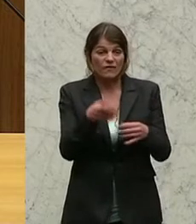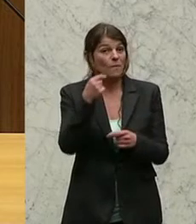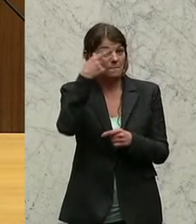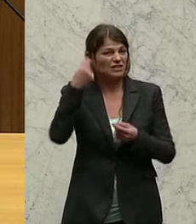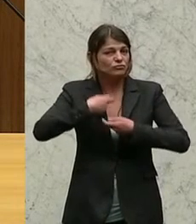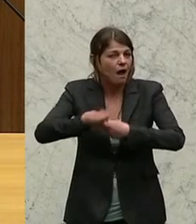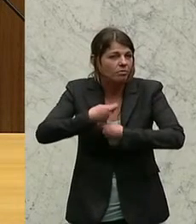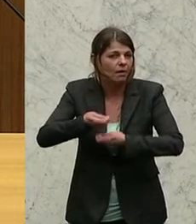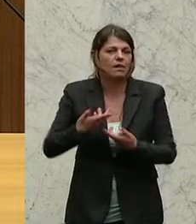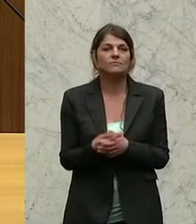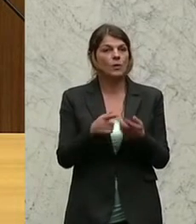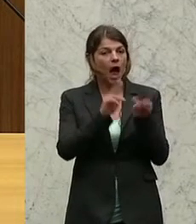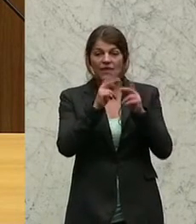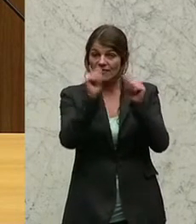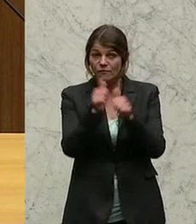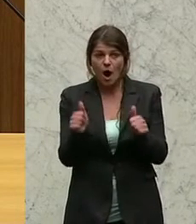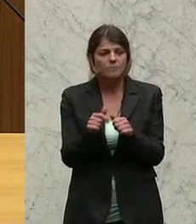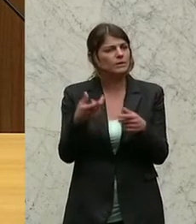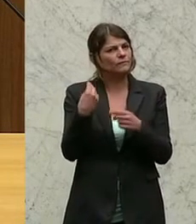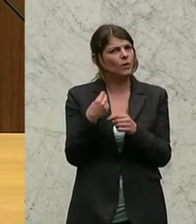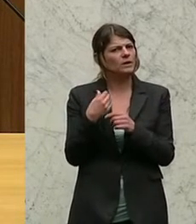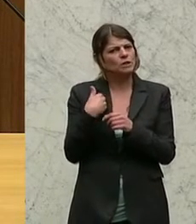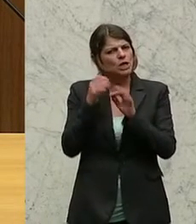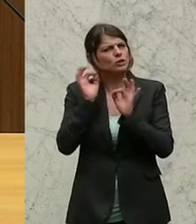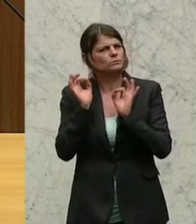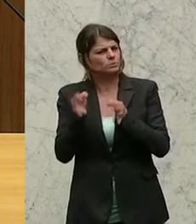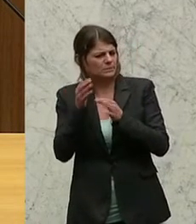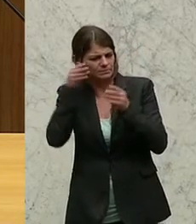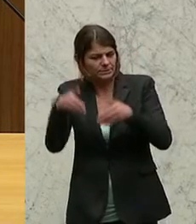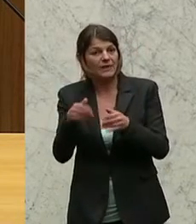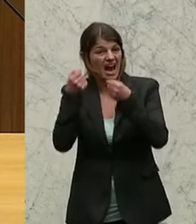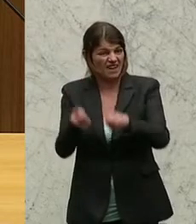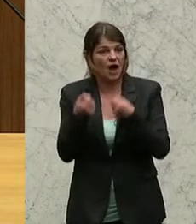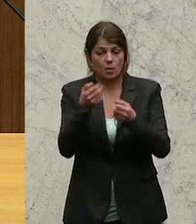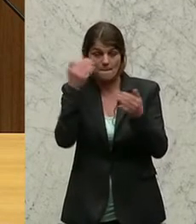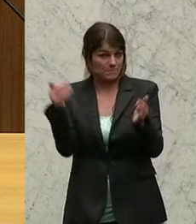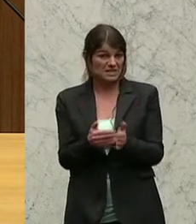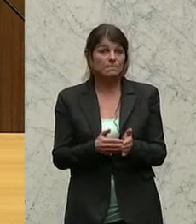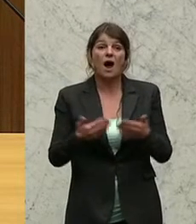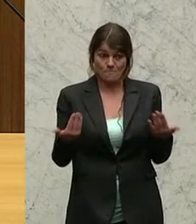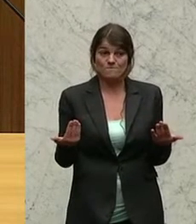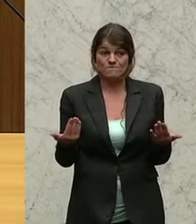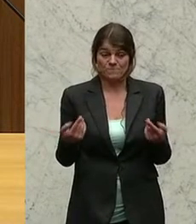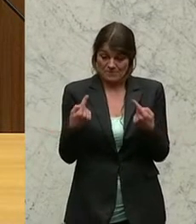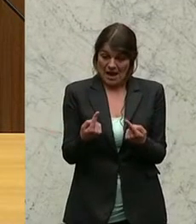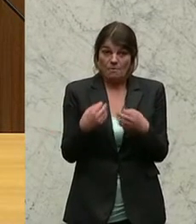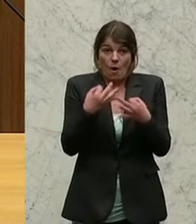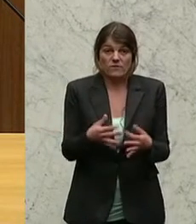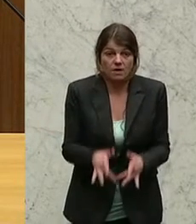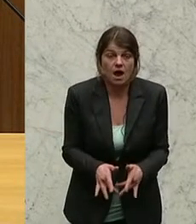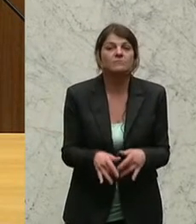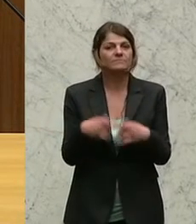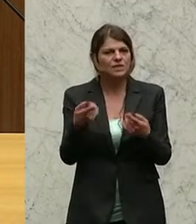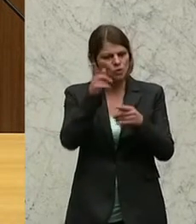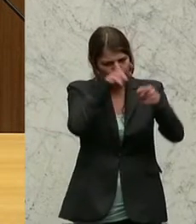Menschenhandel oder andere Formen von geschlechtsspezifischer Gewalt und Missbrauch geworden sind, Zugang zu